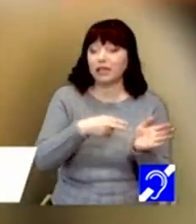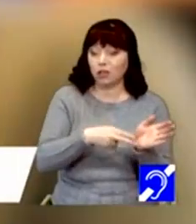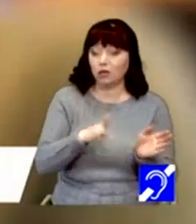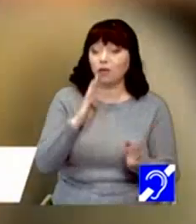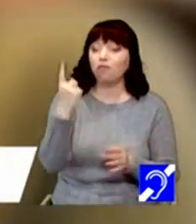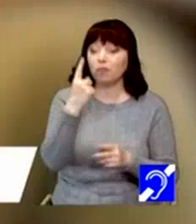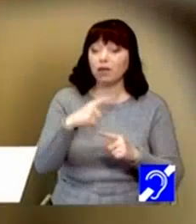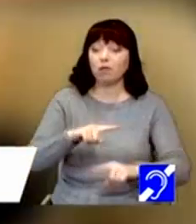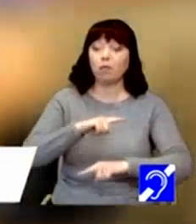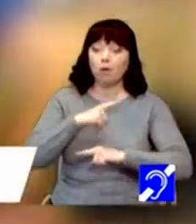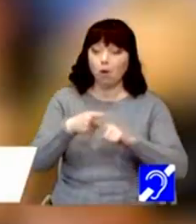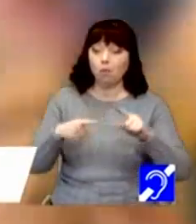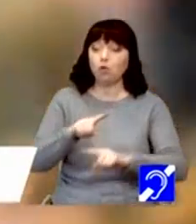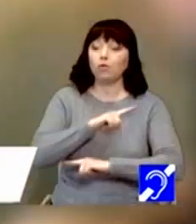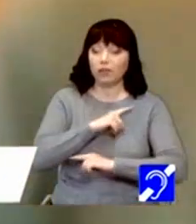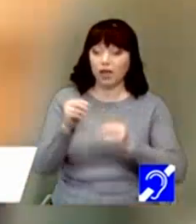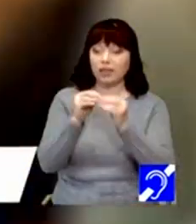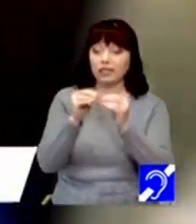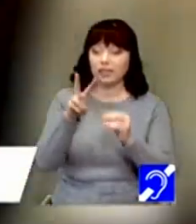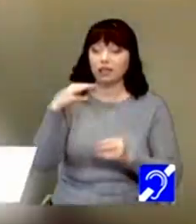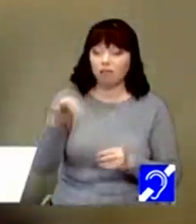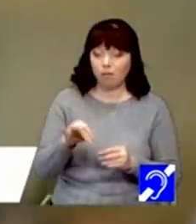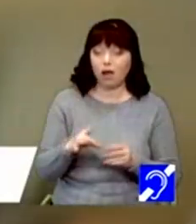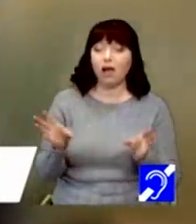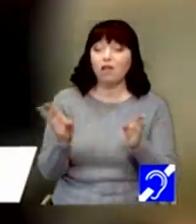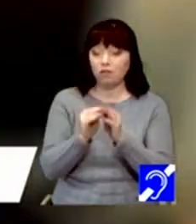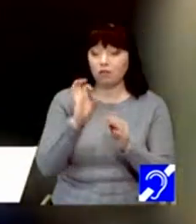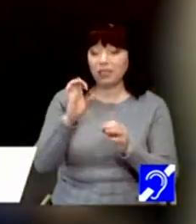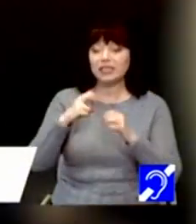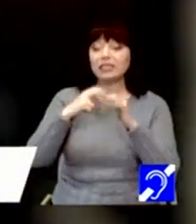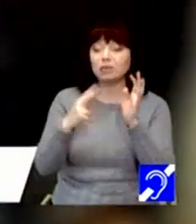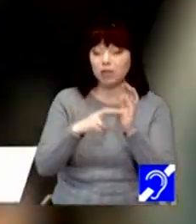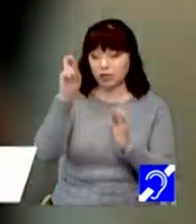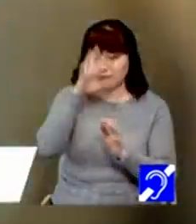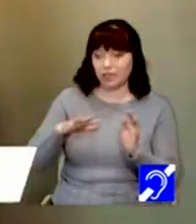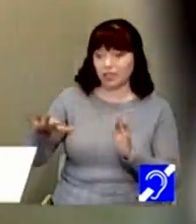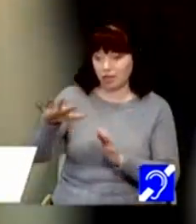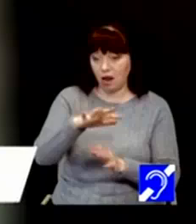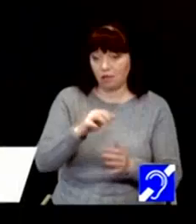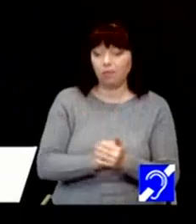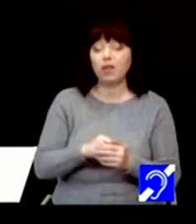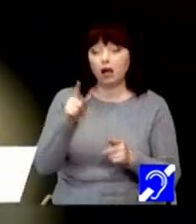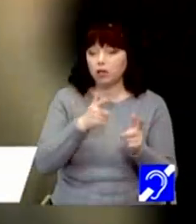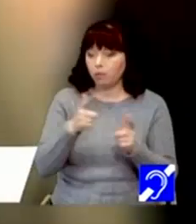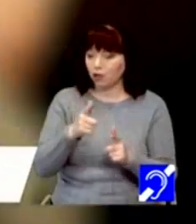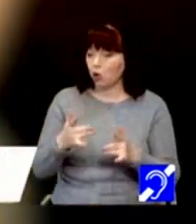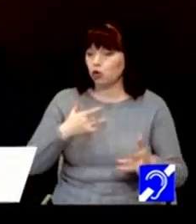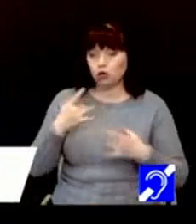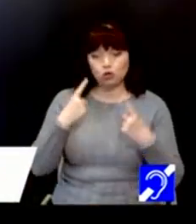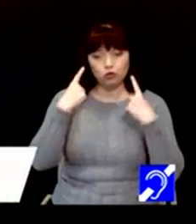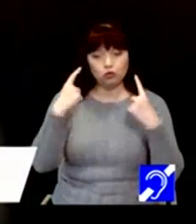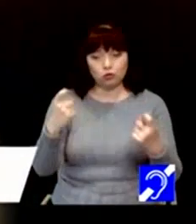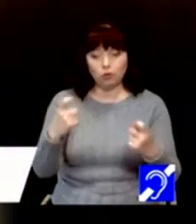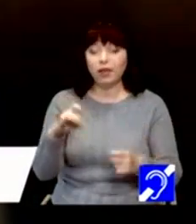prima semifinală la Eurovision în 10 mai alături de artiști din alte 17 țări îi spun că au pregătit un show pe cinste